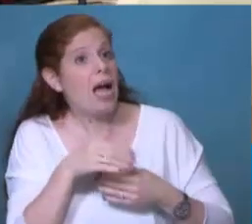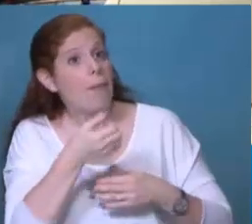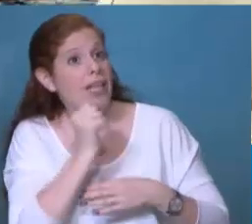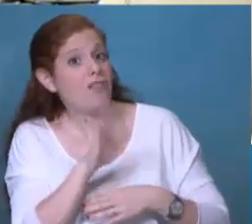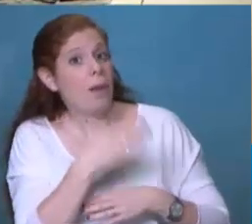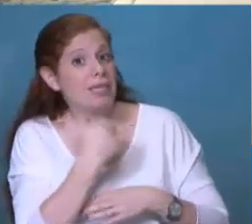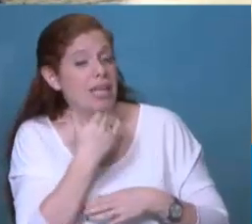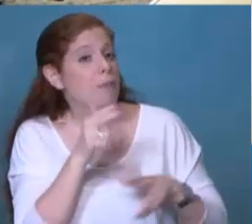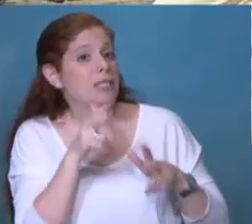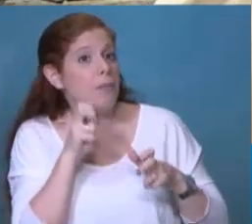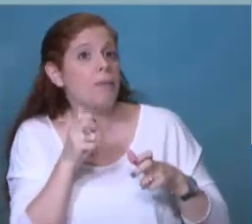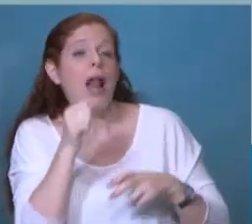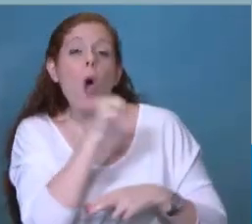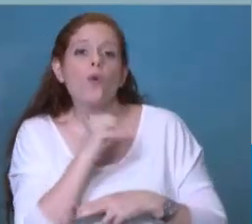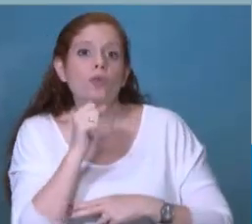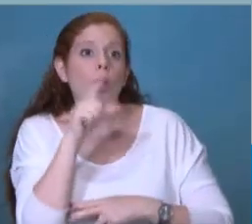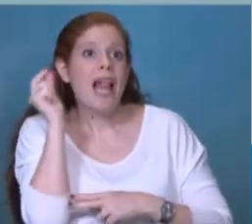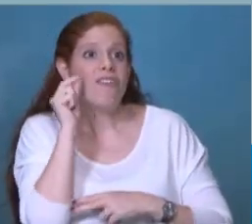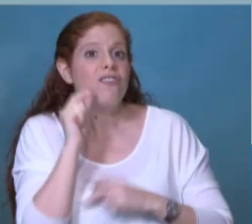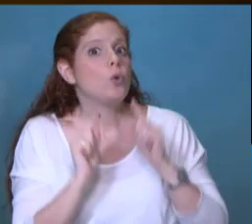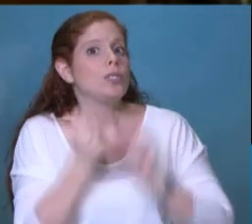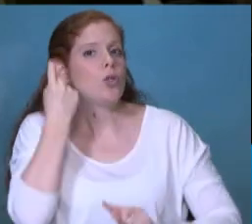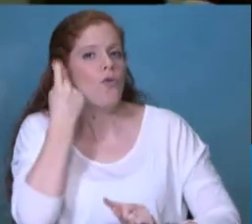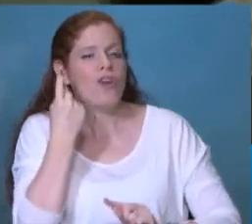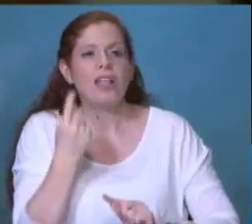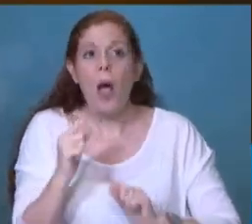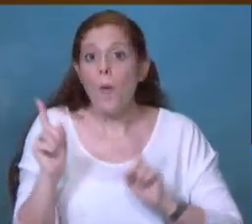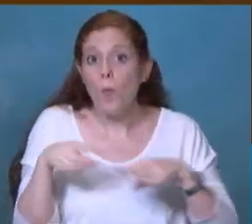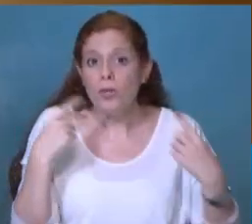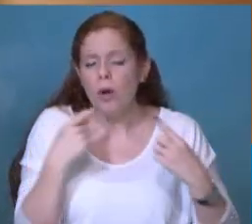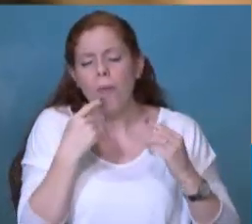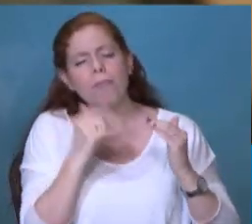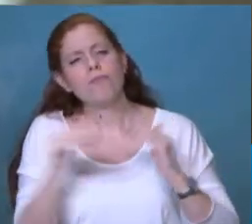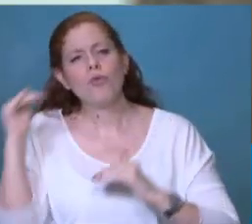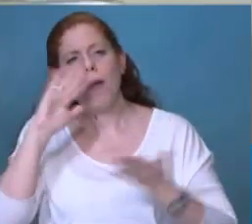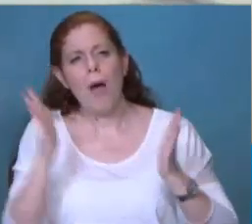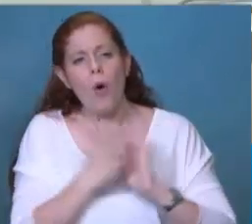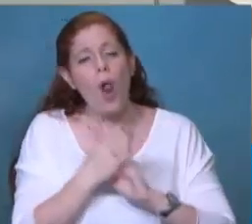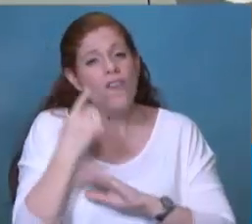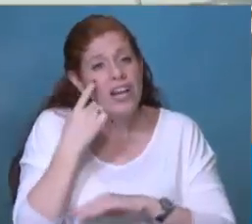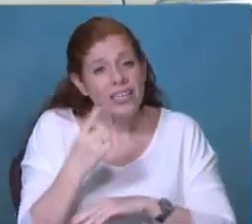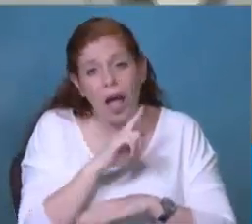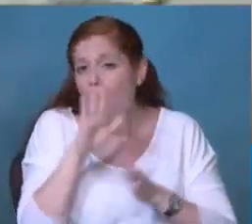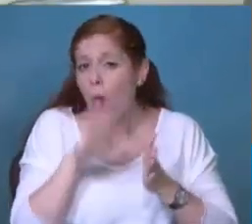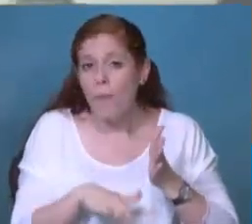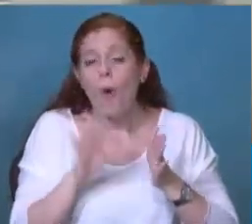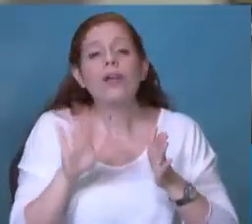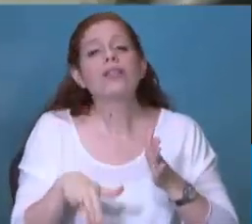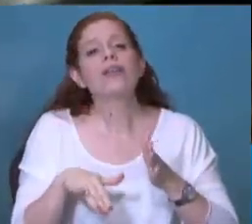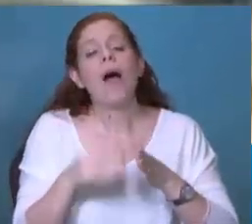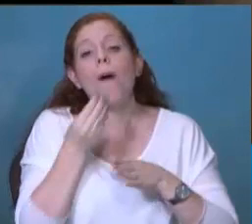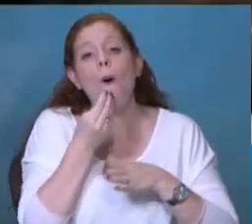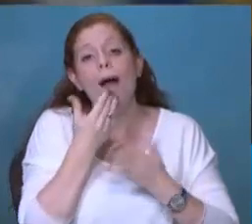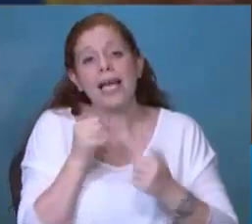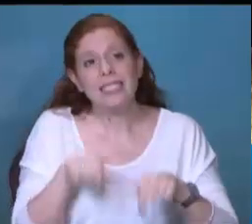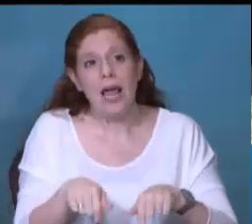מצפים לאירוויזיון תל אביב ויוצא דופן. המוזיקה הם אומרים מעל הכל, אבל כנראה לא פחות גם האוכל הישראלי. אתה